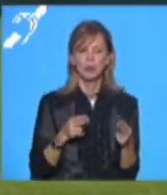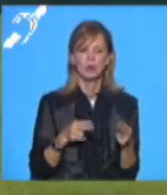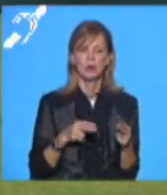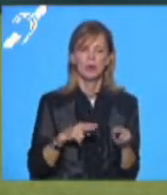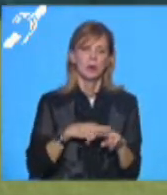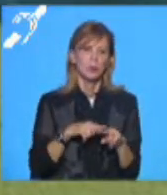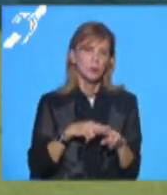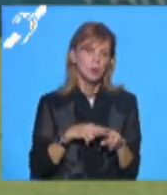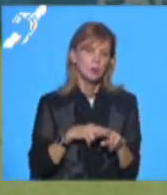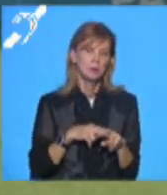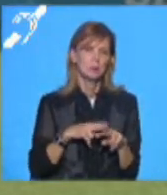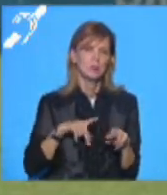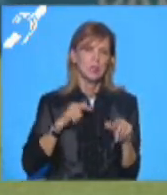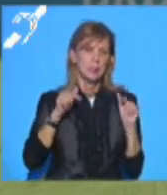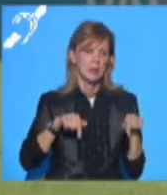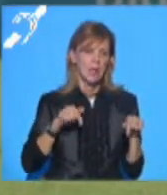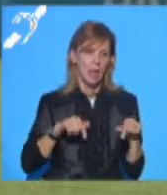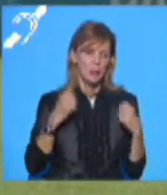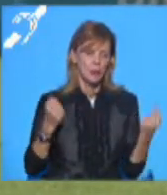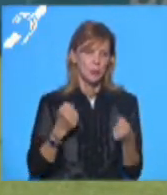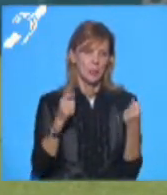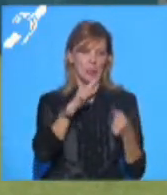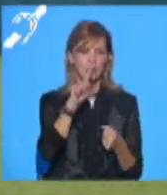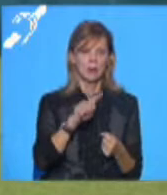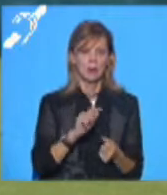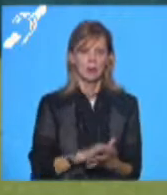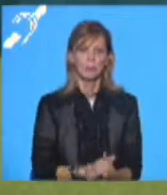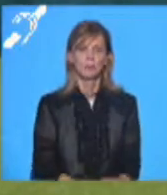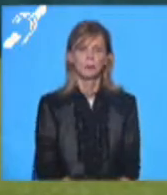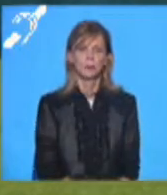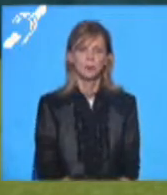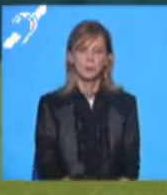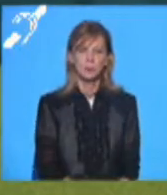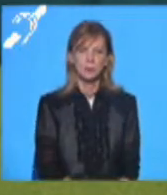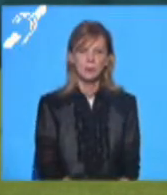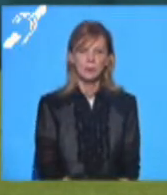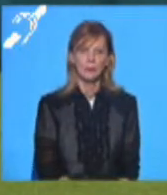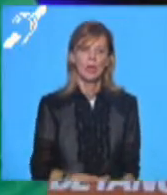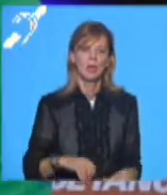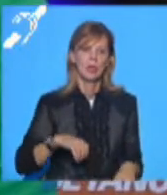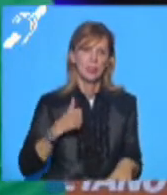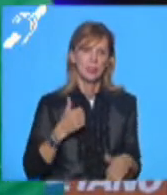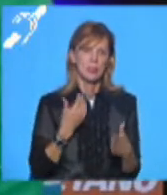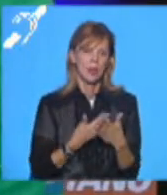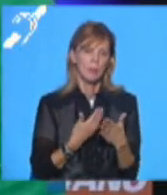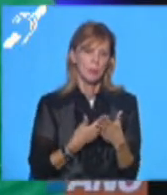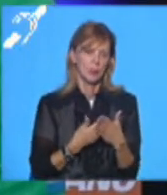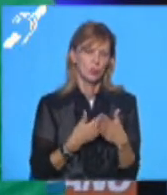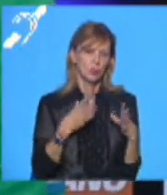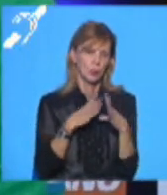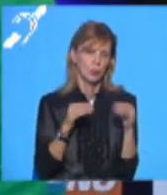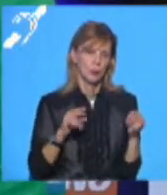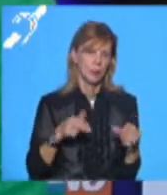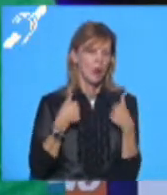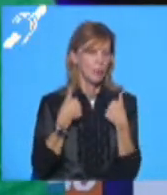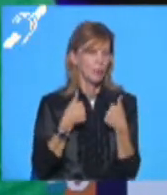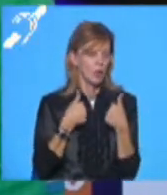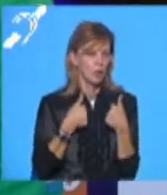cum ți se par condițiile de pregătire de aici, din baza Ilie Balaci? Mi se pare pentru nivelul de România foarte